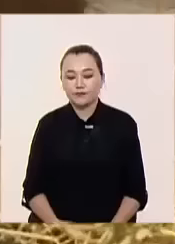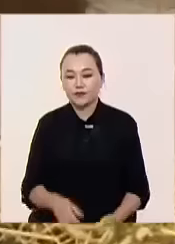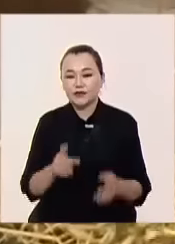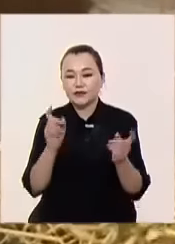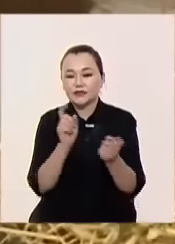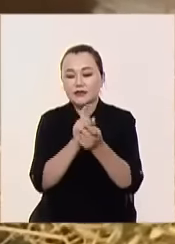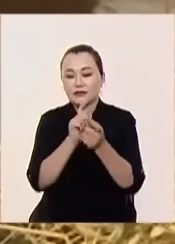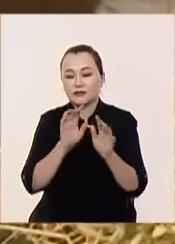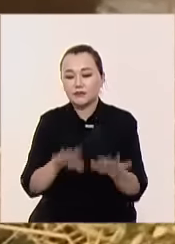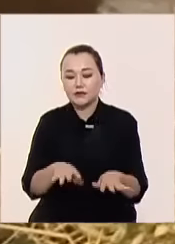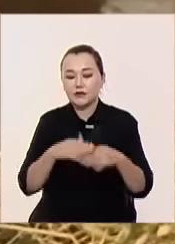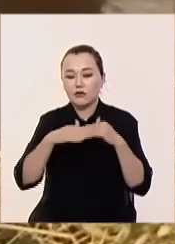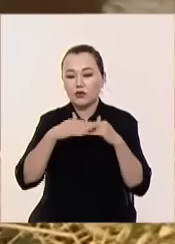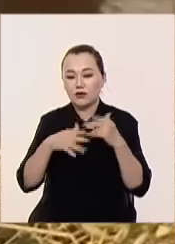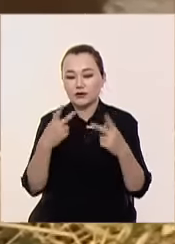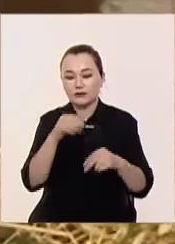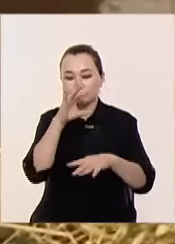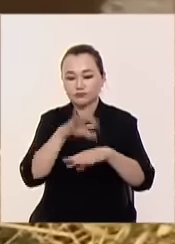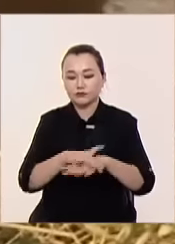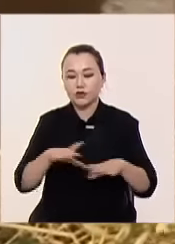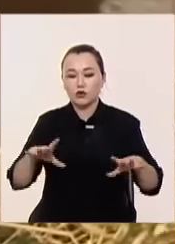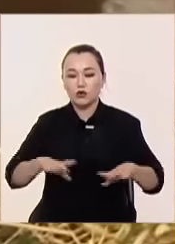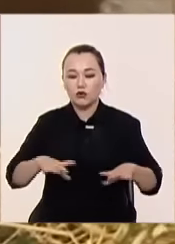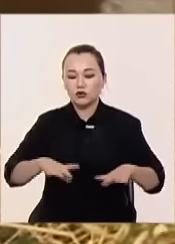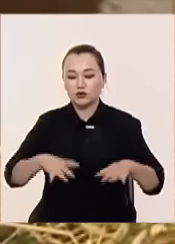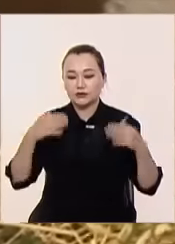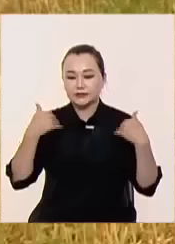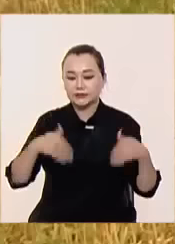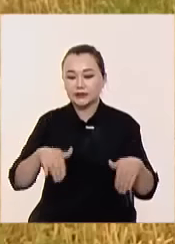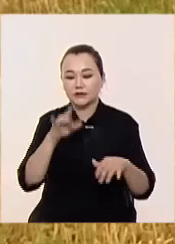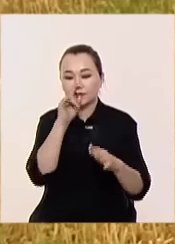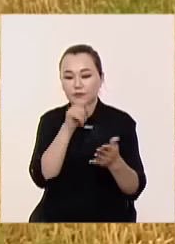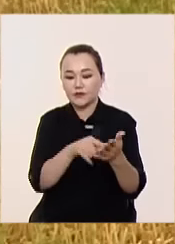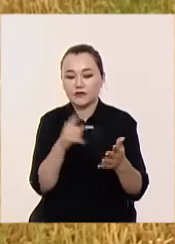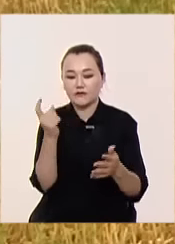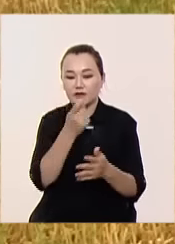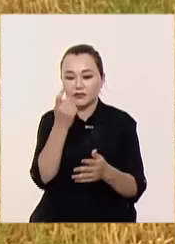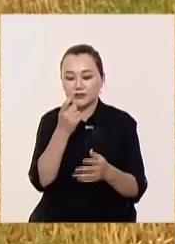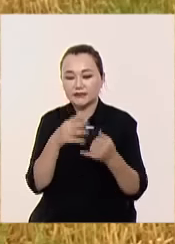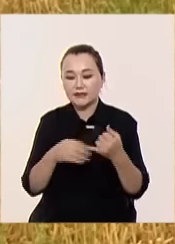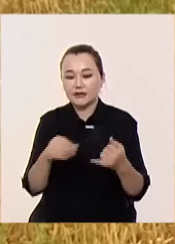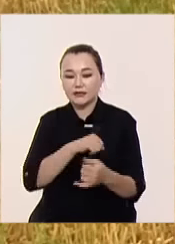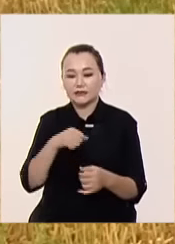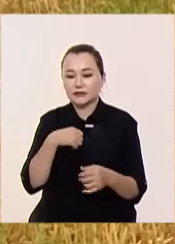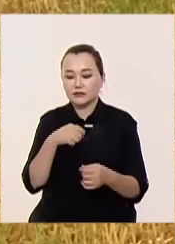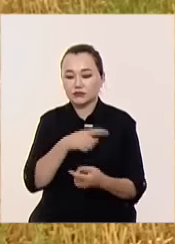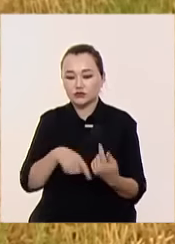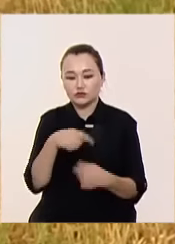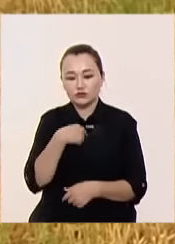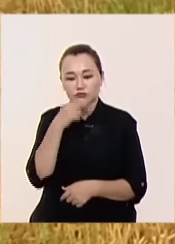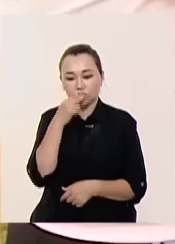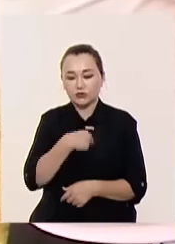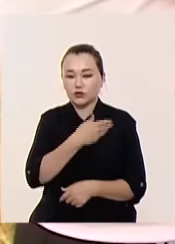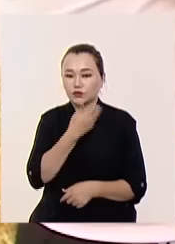Скандал разгорелся прямо на поле, где обнаружили тушу лошади. Все подозрения пали на владельца земли. Вот только сам предприниматель вину